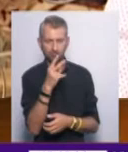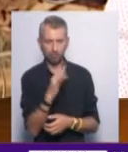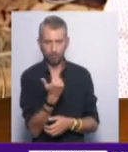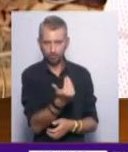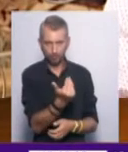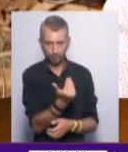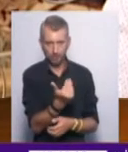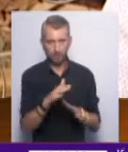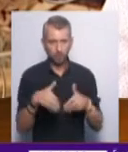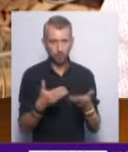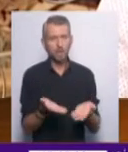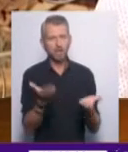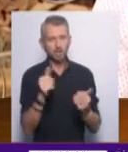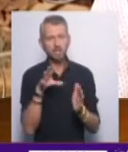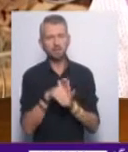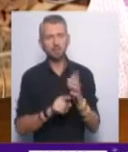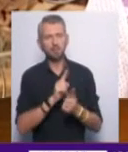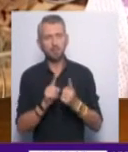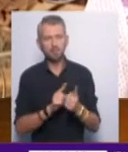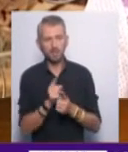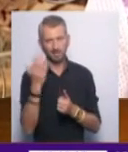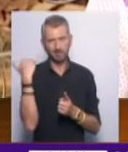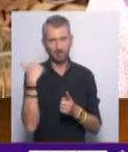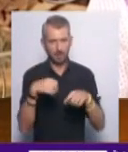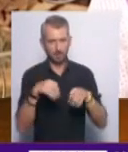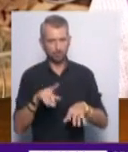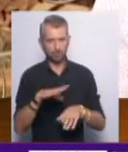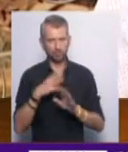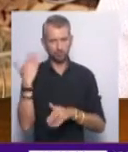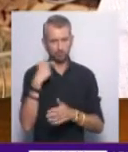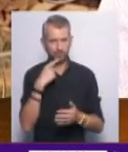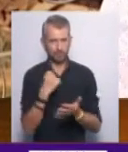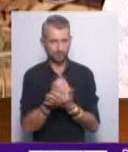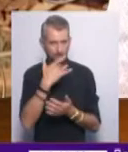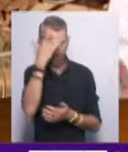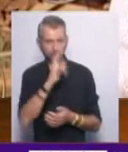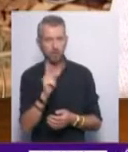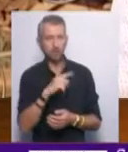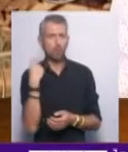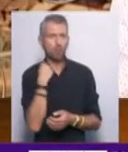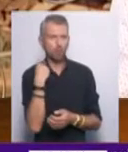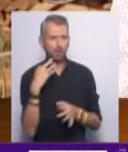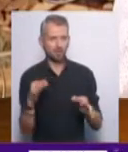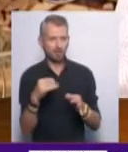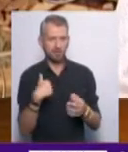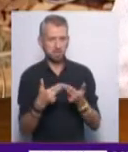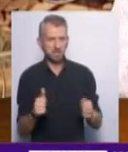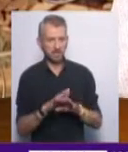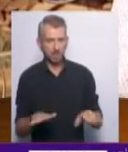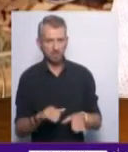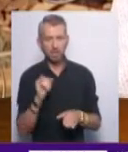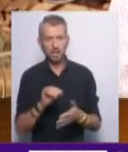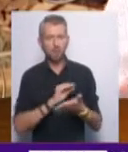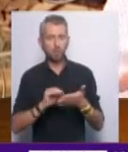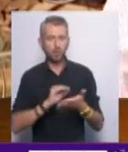пропонує. Давайте внесемо зміни в те рішення, що ми прийняли влітку, було прийнято, що борги ніякі ми не визнаємо. І